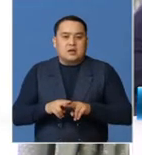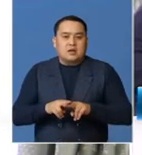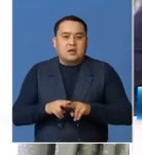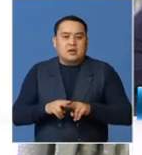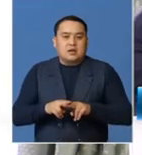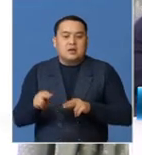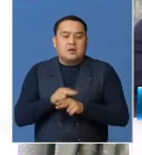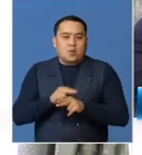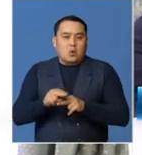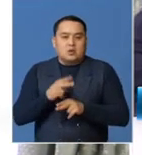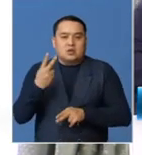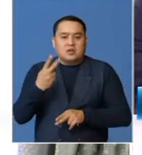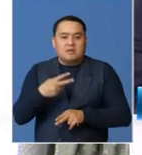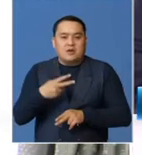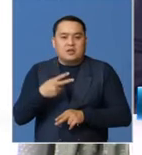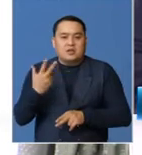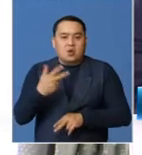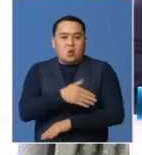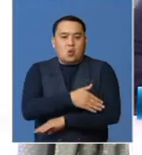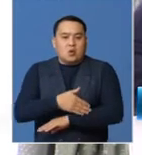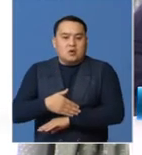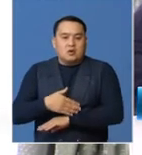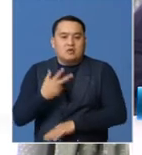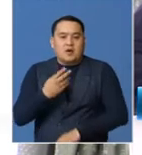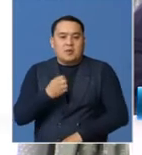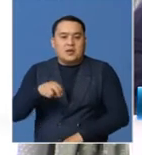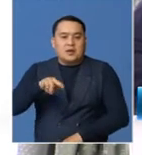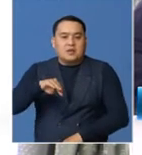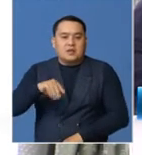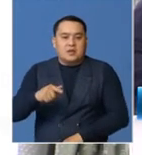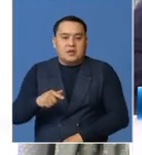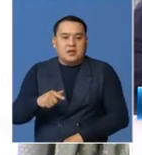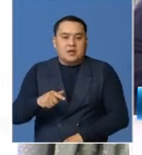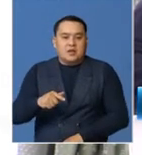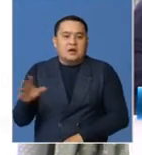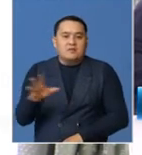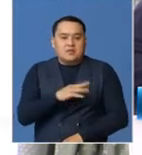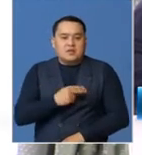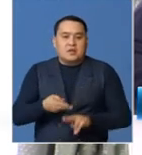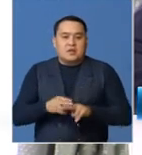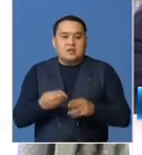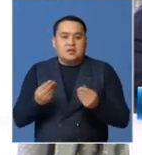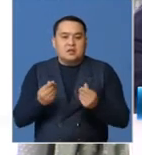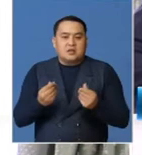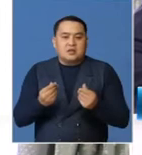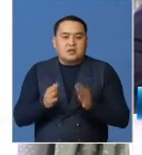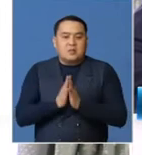текущий ремонт 23 улиц 2 миллиарда 884 миллиона тенге. Я все эти средства не прошу, хотя